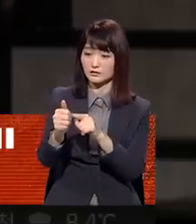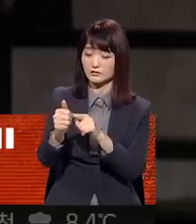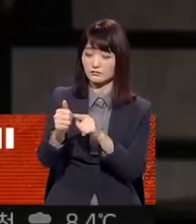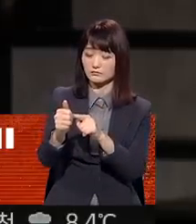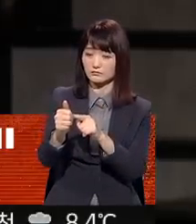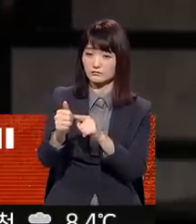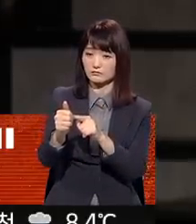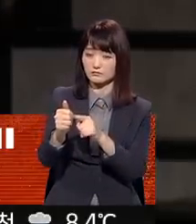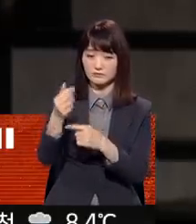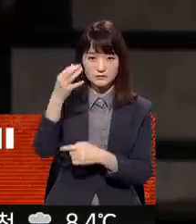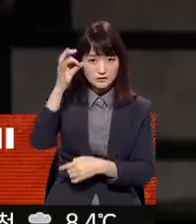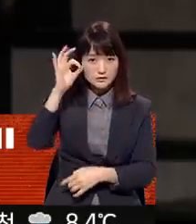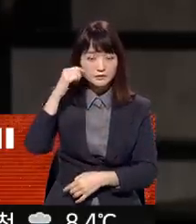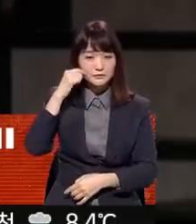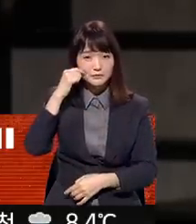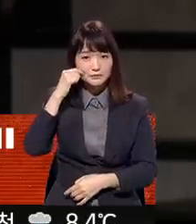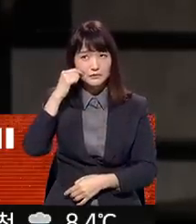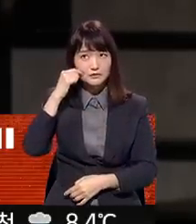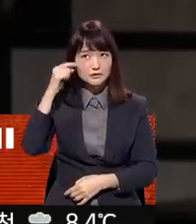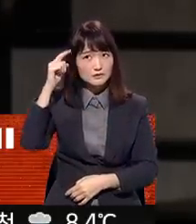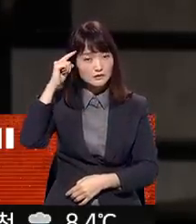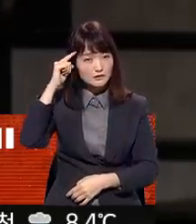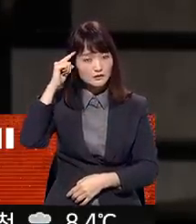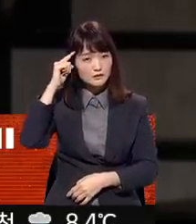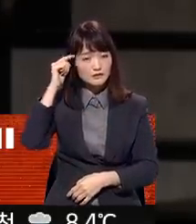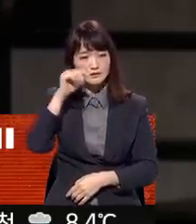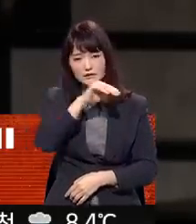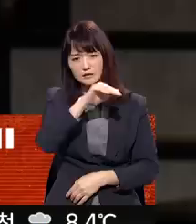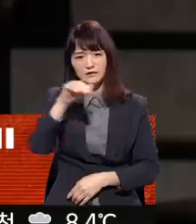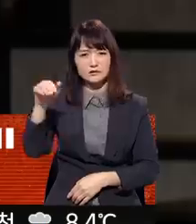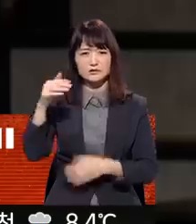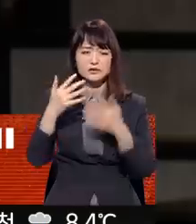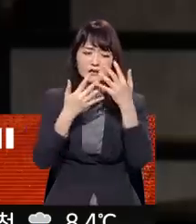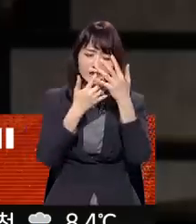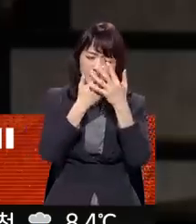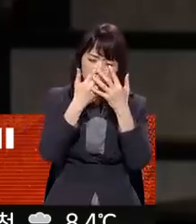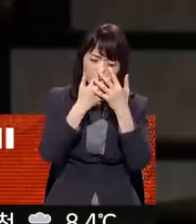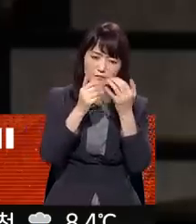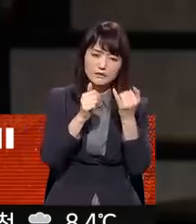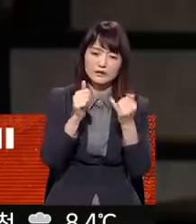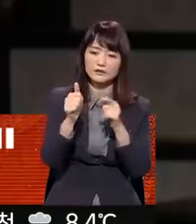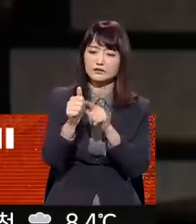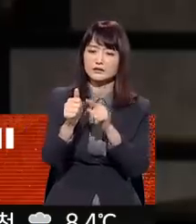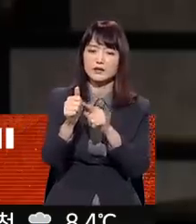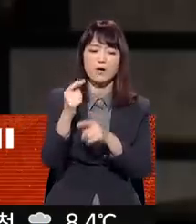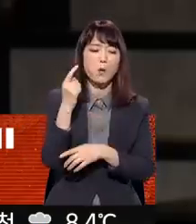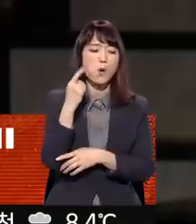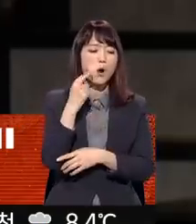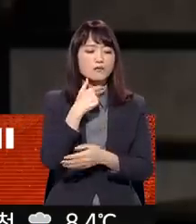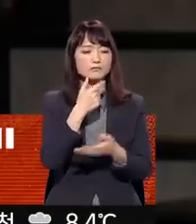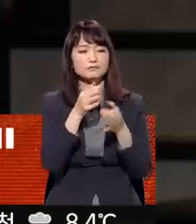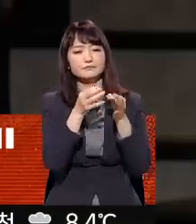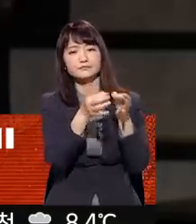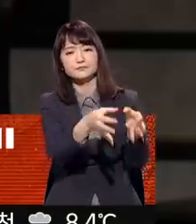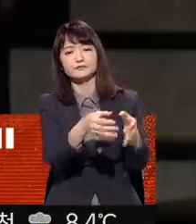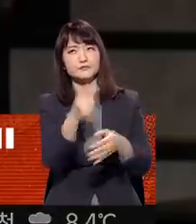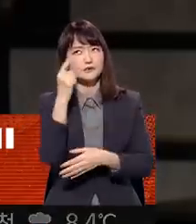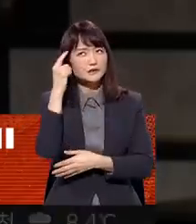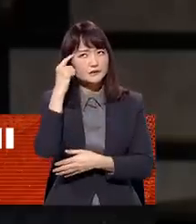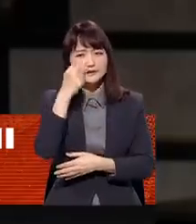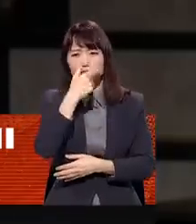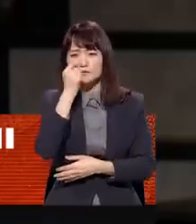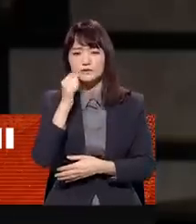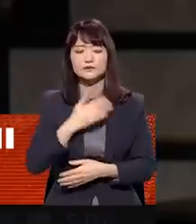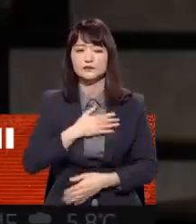건 예. 이성적인 판단을 하고 있지 않다는 거거든요. 그게 뭐 그 남자의 거짓말에 속아 넘어가서인지 아니면 우리가 흔히 얘기하는 인지 부조화,